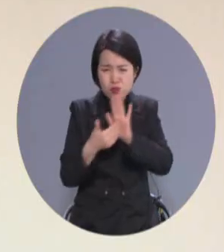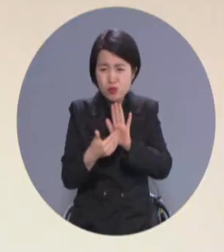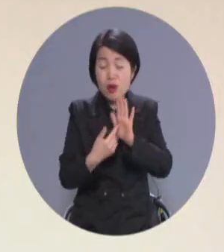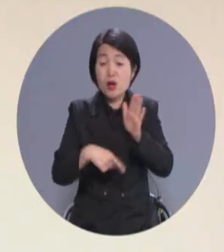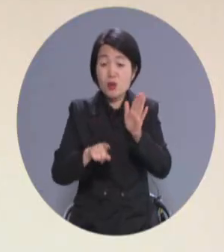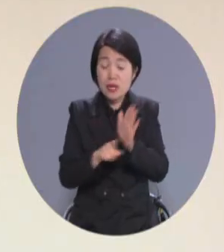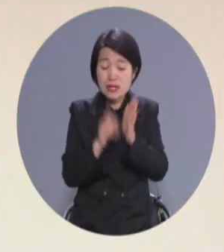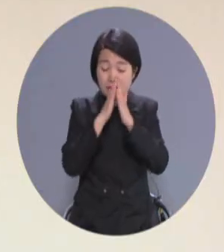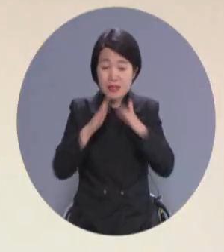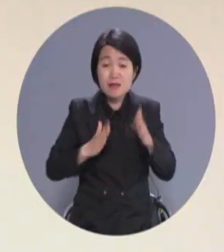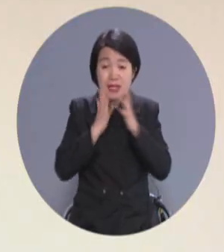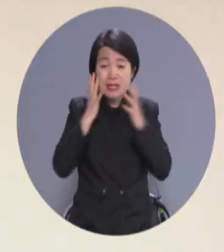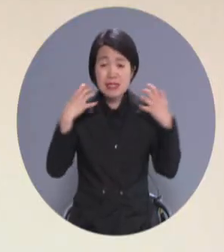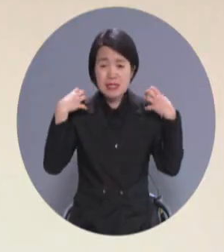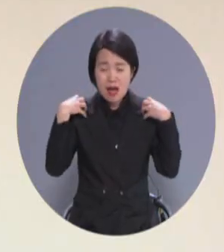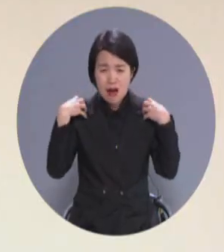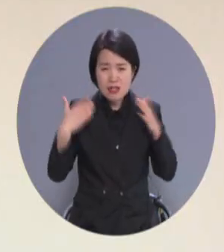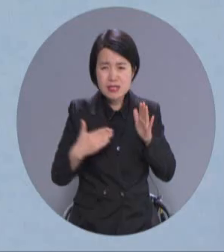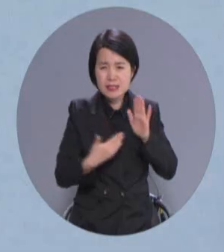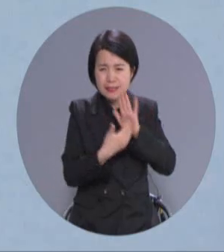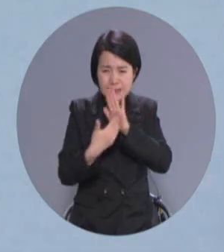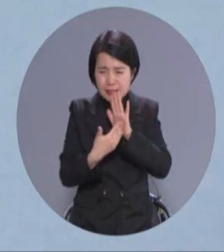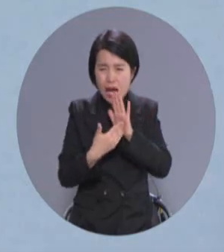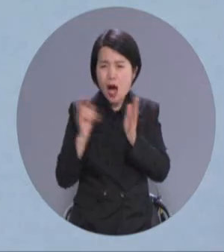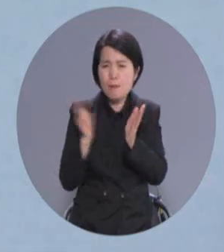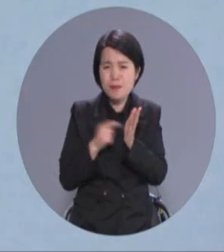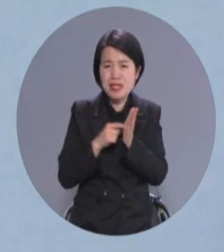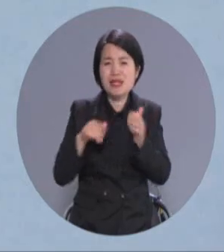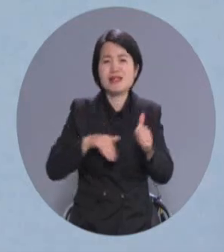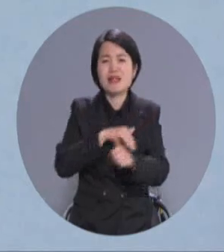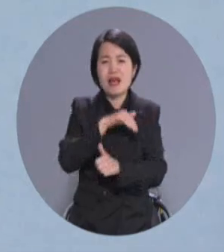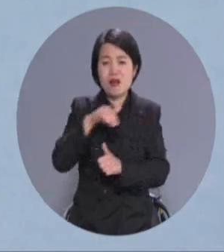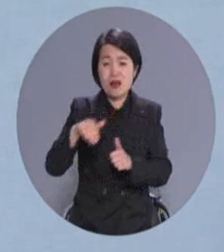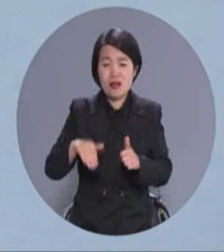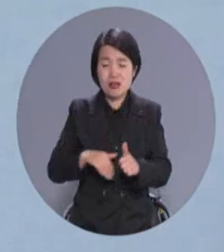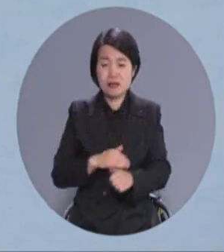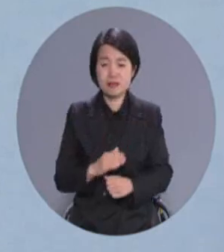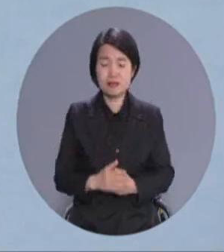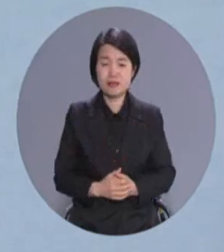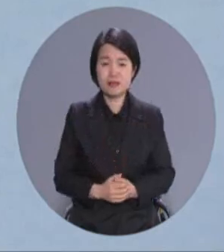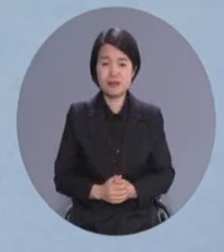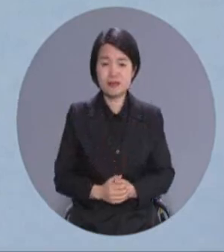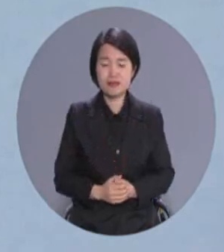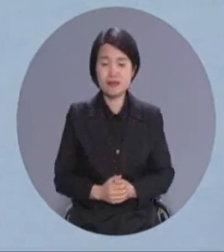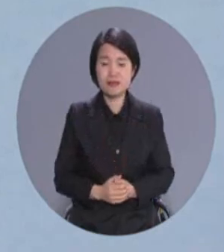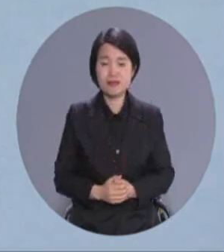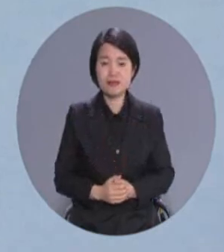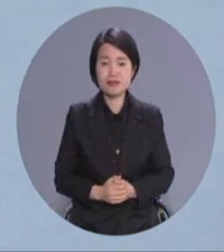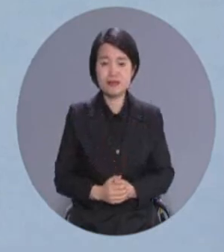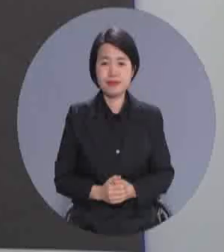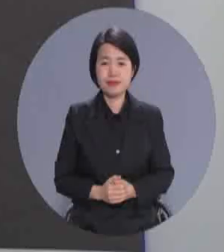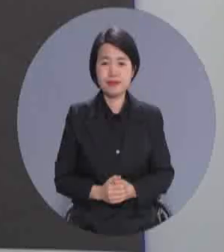위한 전남 산림당국의 방제 활동에도 비상이 걸렸습니다. MBC 뉴스 김주희입니다.